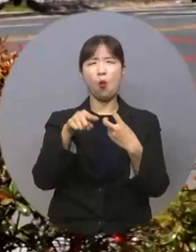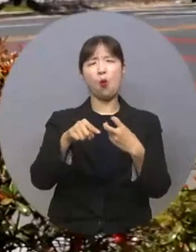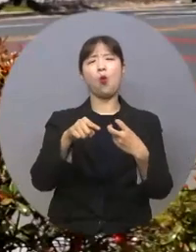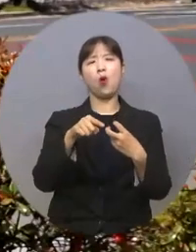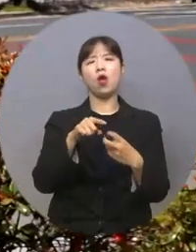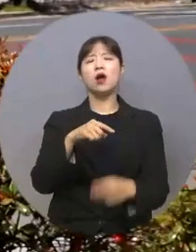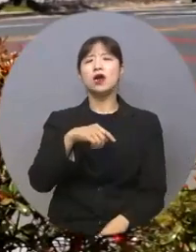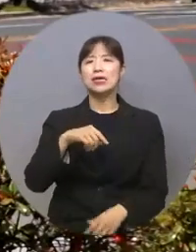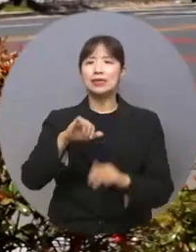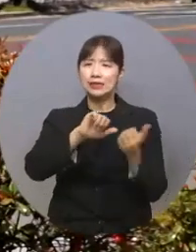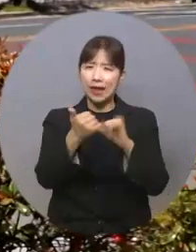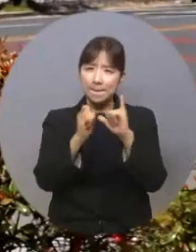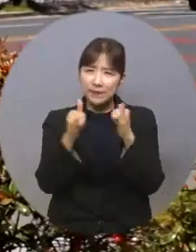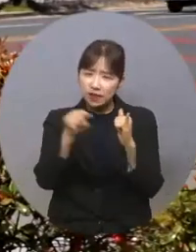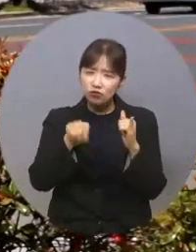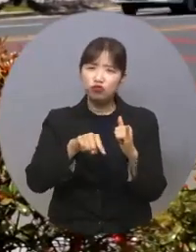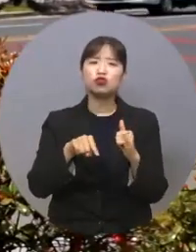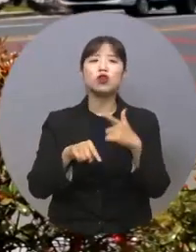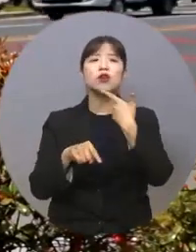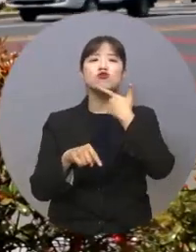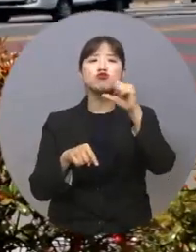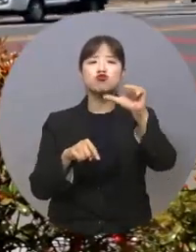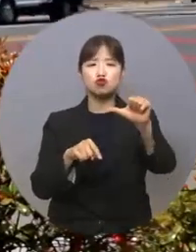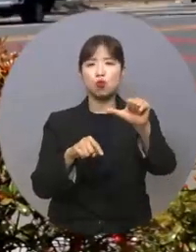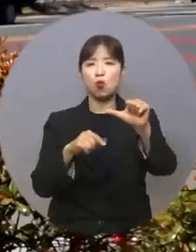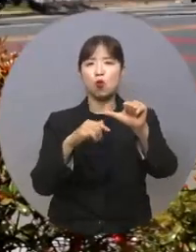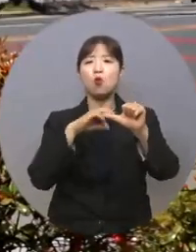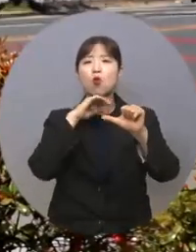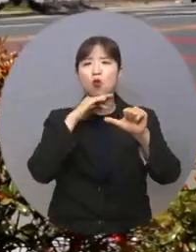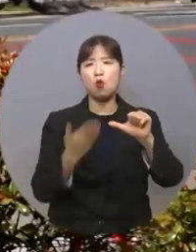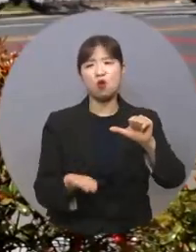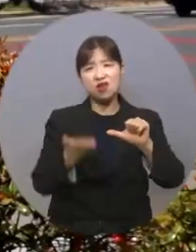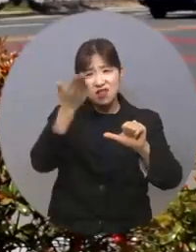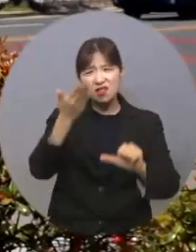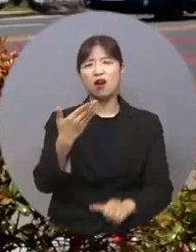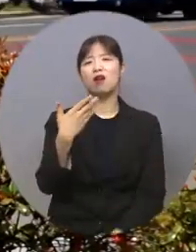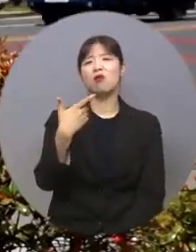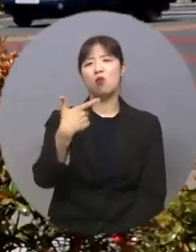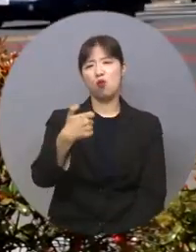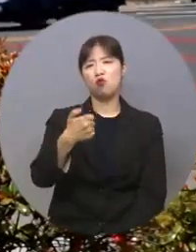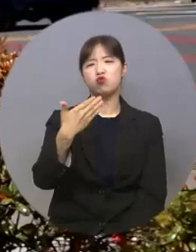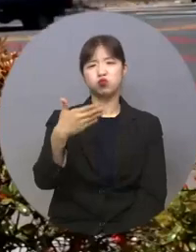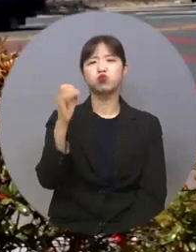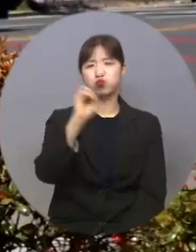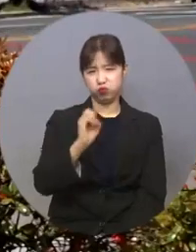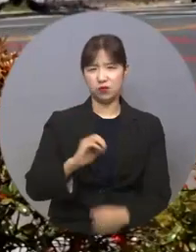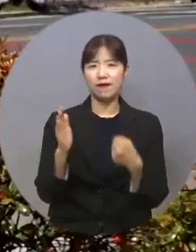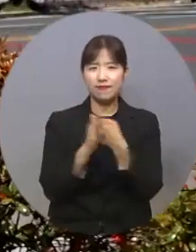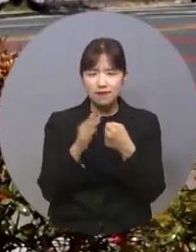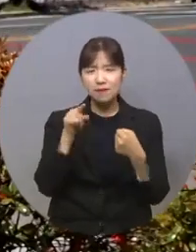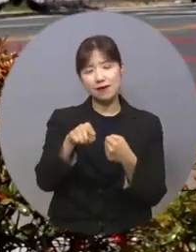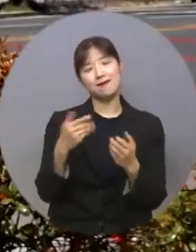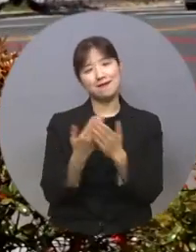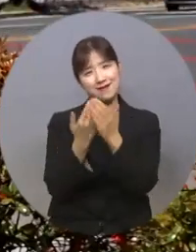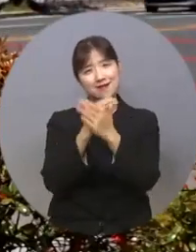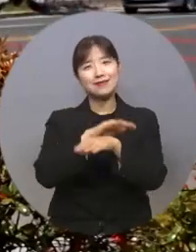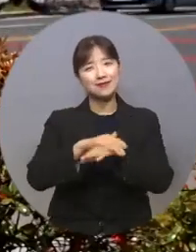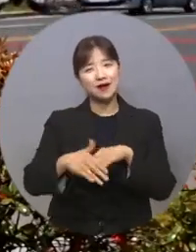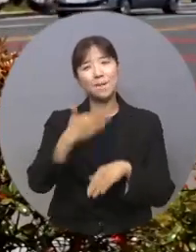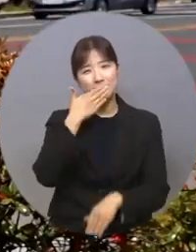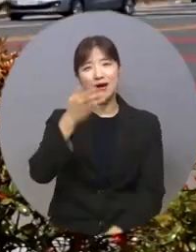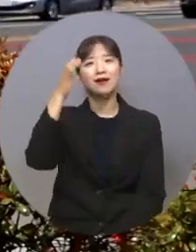이상의 배율이 59 포 상태에 이르고 있어 이번 업무 협약을 통해 교통 약자 의 교통안전 이 향상될 것으로 보여